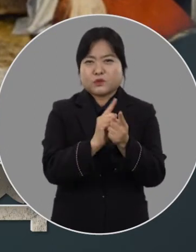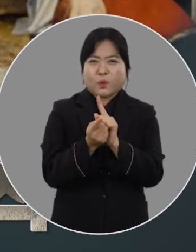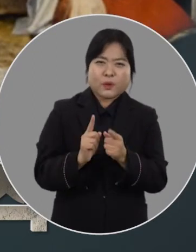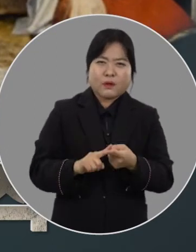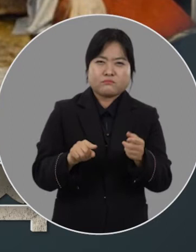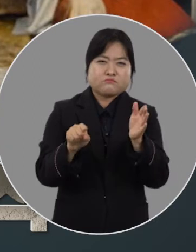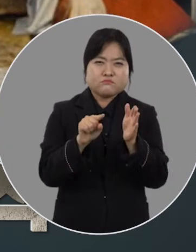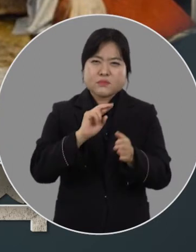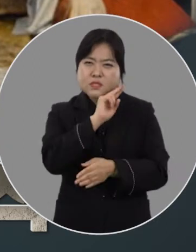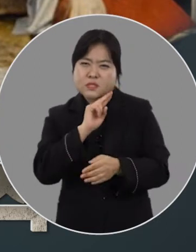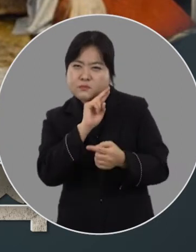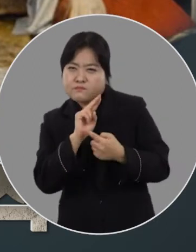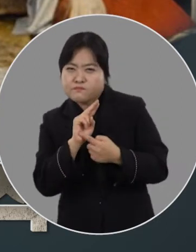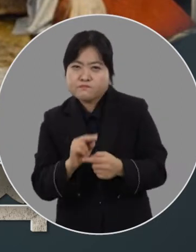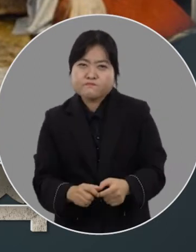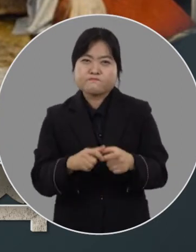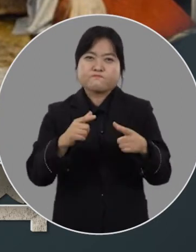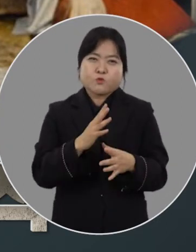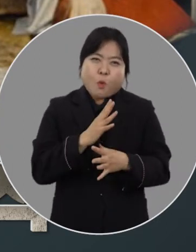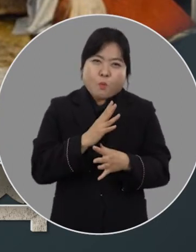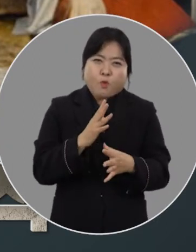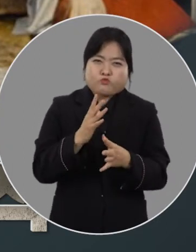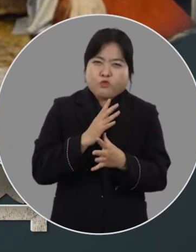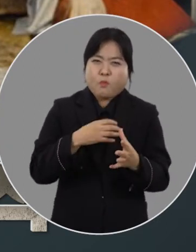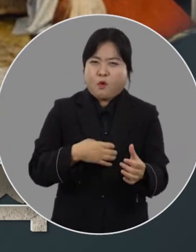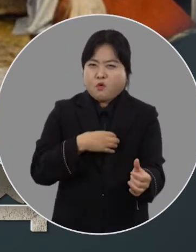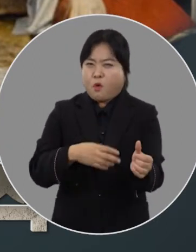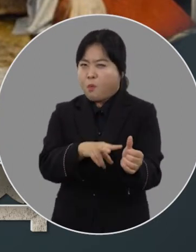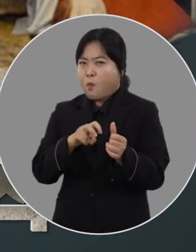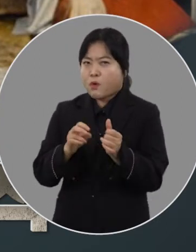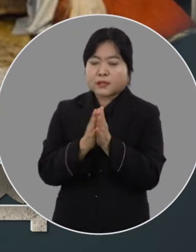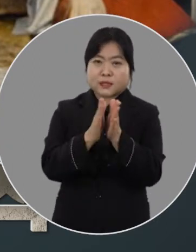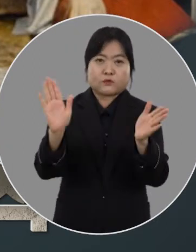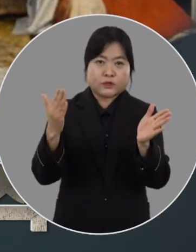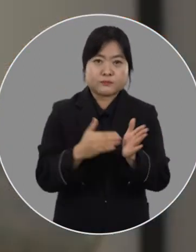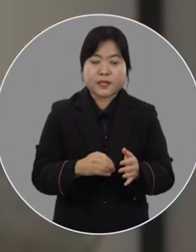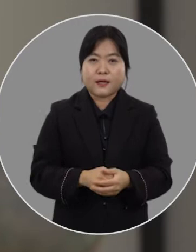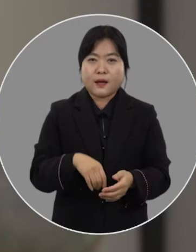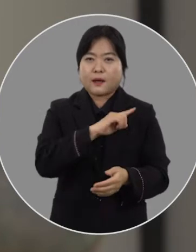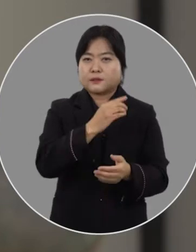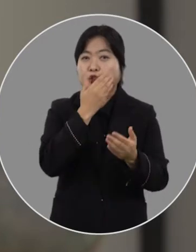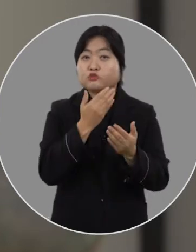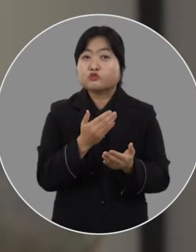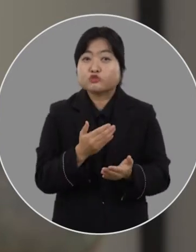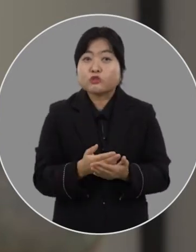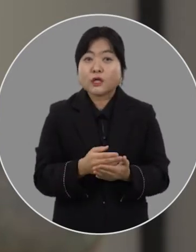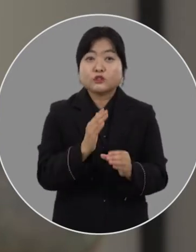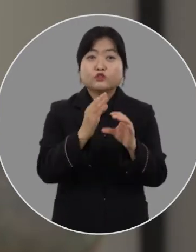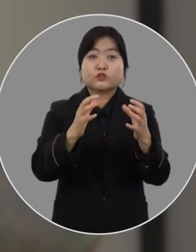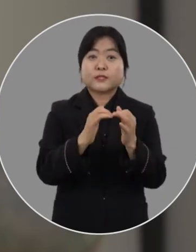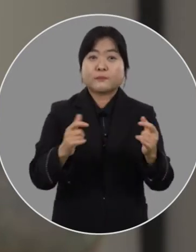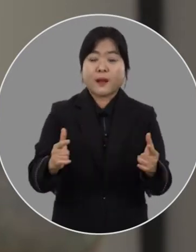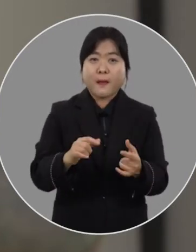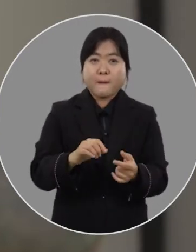서로의 서로에 대한 의심과 함께 공포와 두려움과 혐오를 나타내기 시작했습니다. 가장 중요한 중세